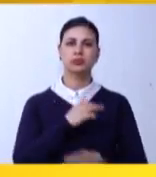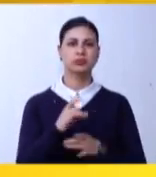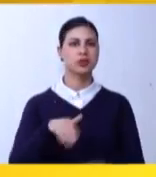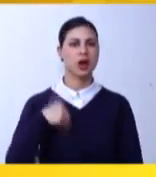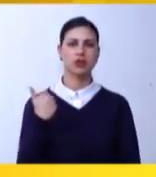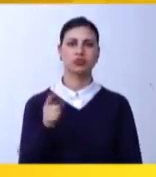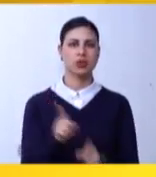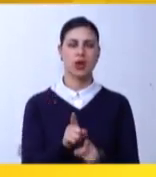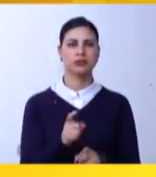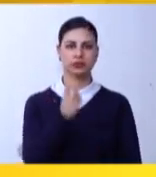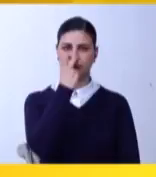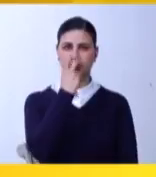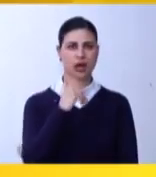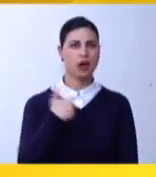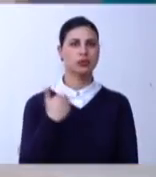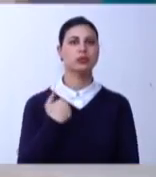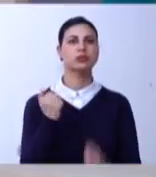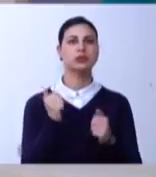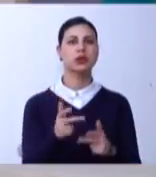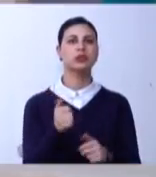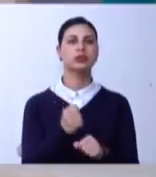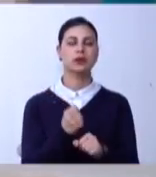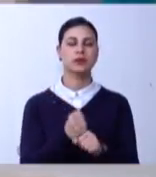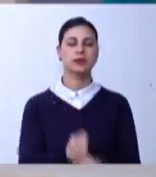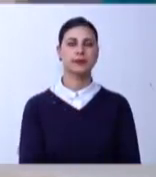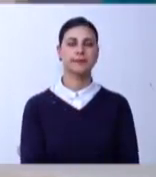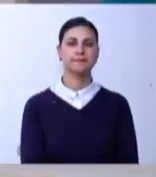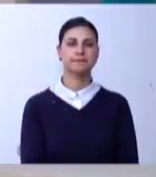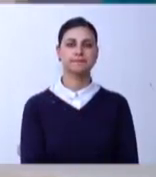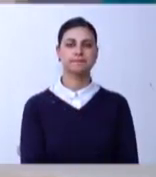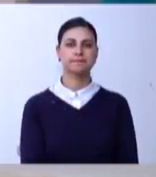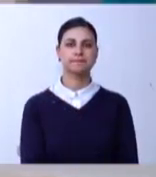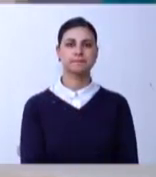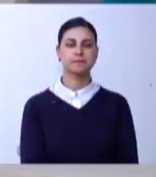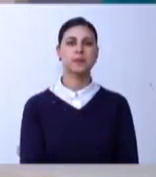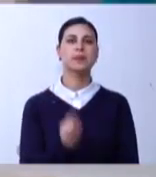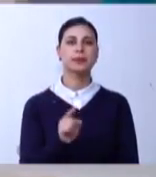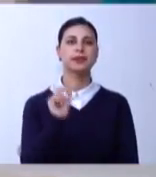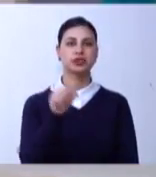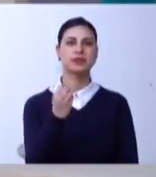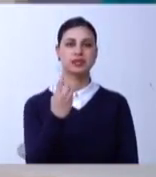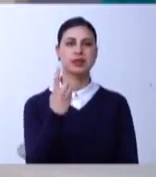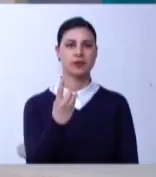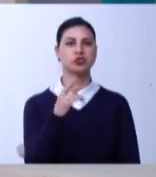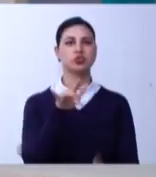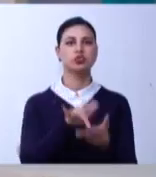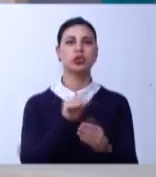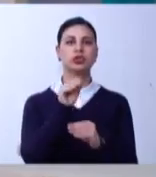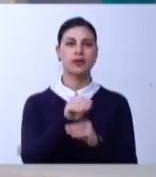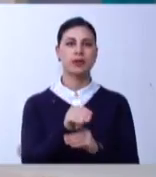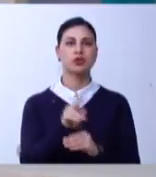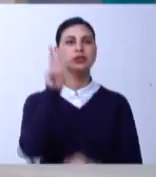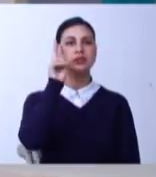არ დაგვთონება შარვლის ჩაწევის ან საცვლის გახდის, იცი, მან შეიძლება რომ კიდევ ერთი ეტაპი შუაში დავამატოთ